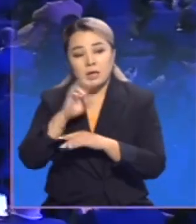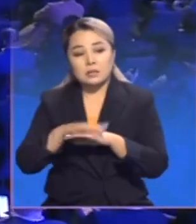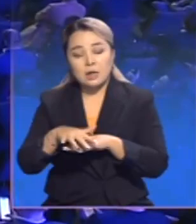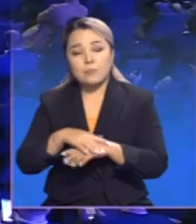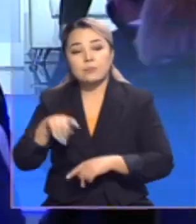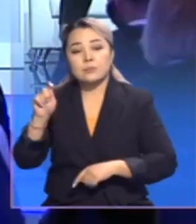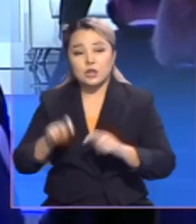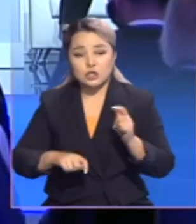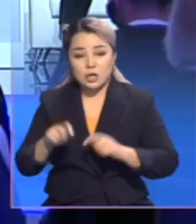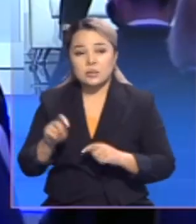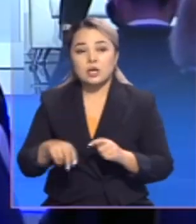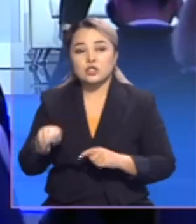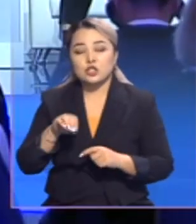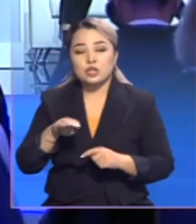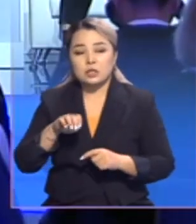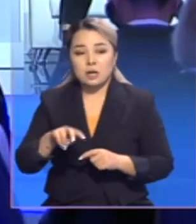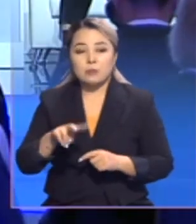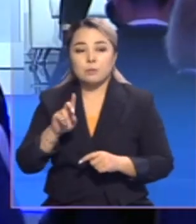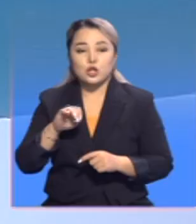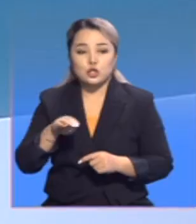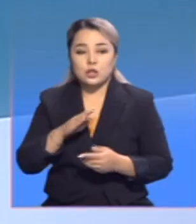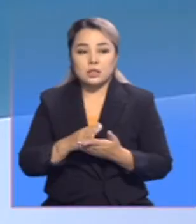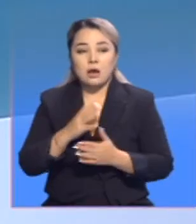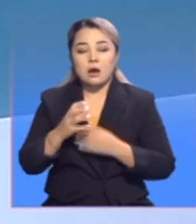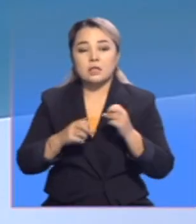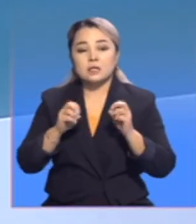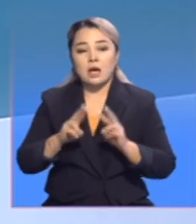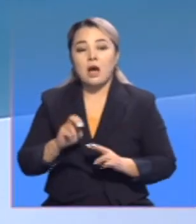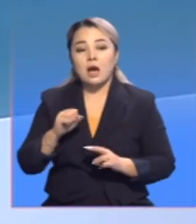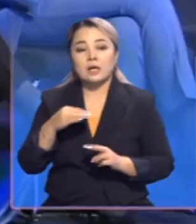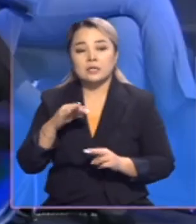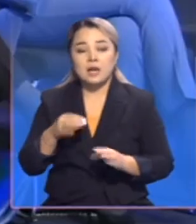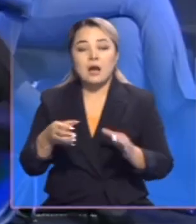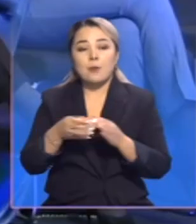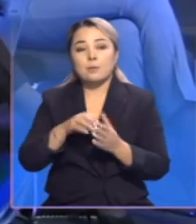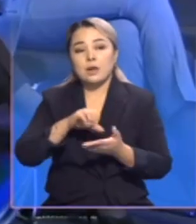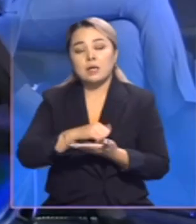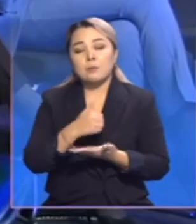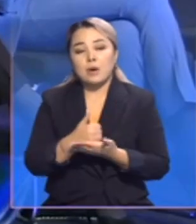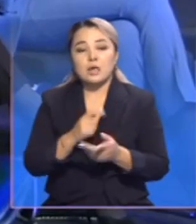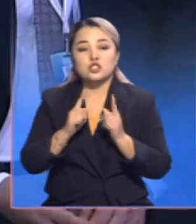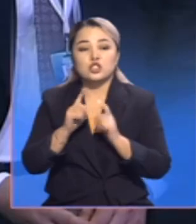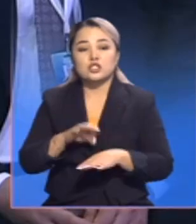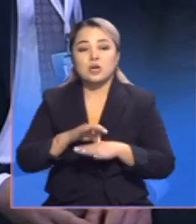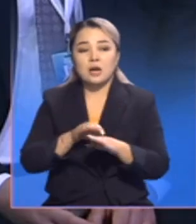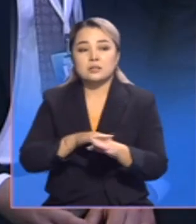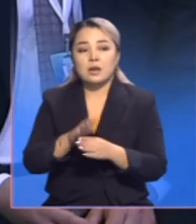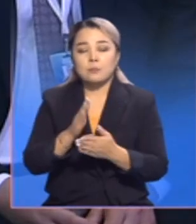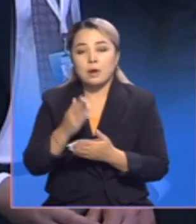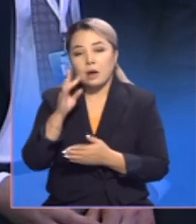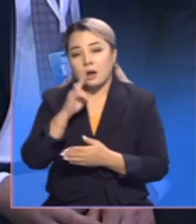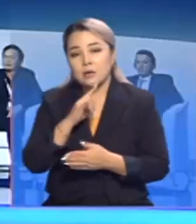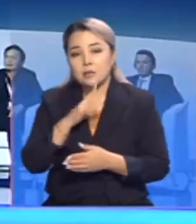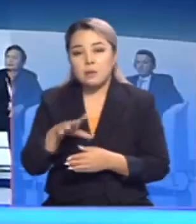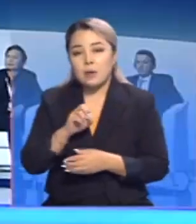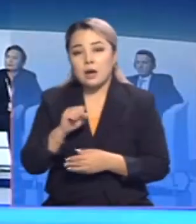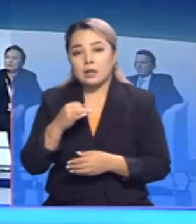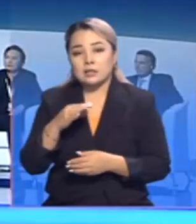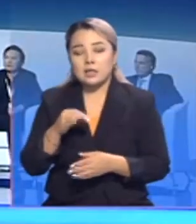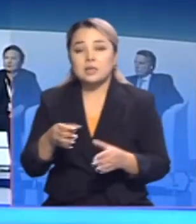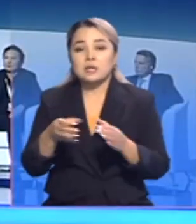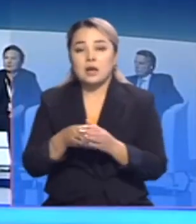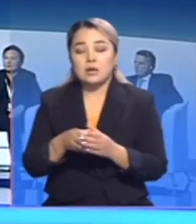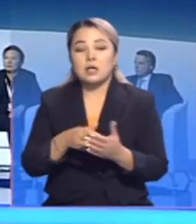сала Digital Bridge форумында халықаралық IT компаниялардың басшыларымен мәжіліс жасады. Мұның бәрі Қазақстанның IT